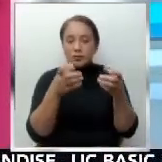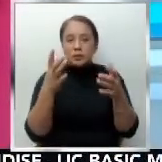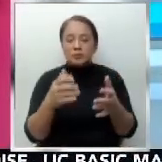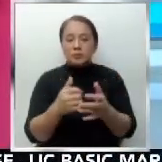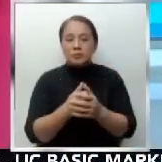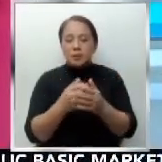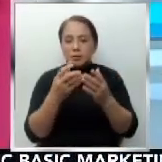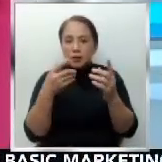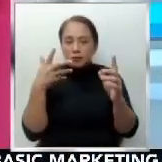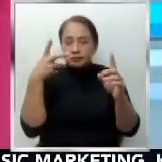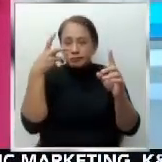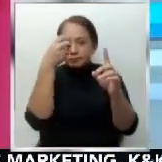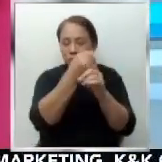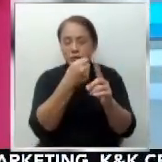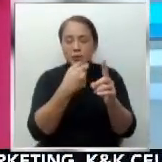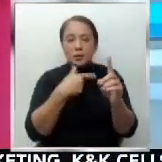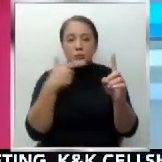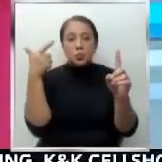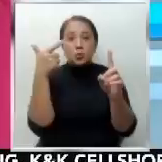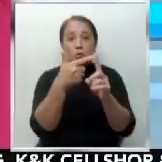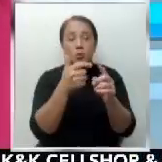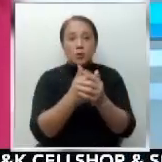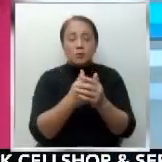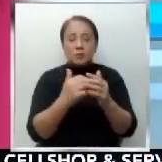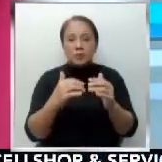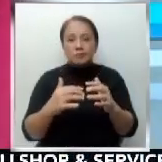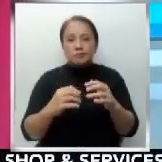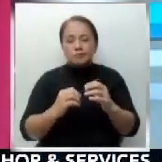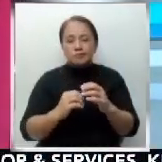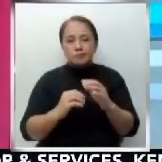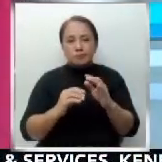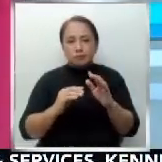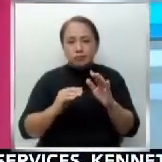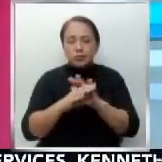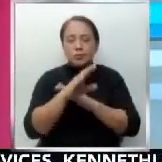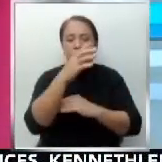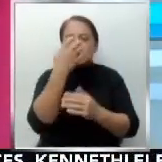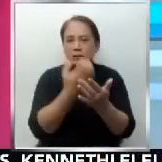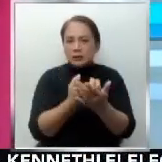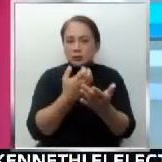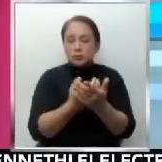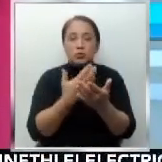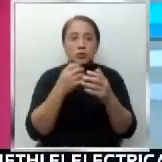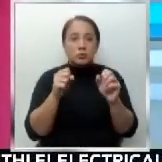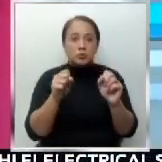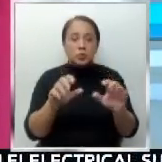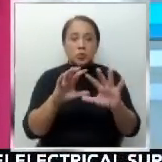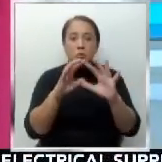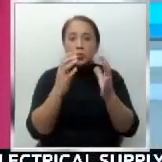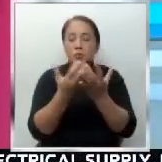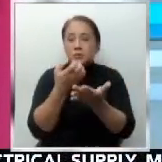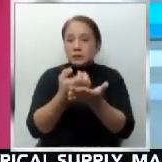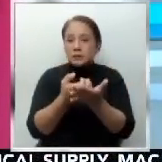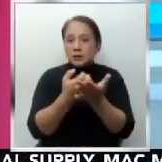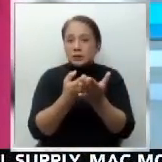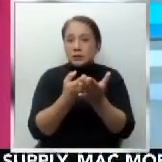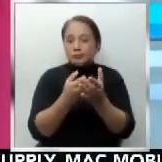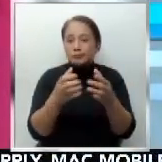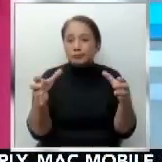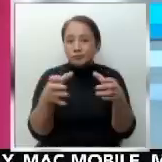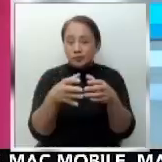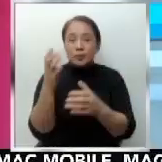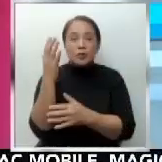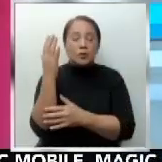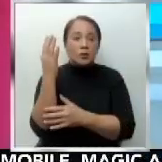taon ang tinatarget nilang paglago ng ekonomiya. Magandang pagkakataon daw ang World Economic Forum na dinaluhan ng